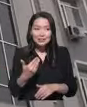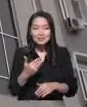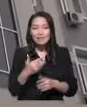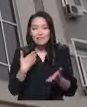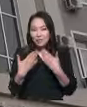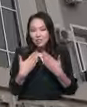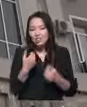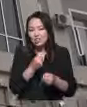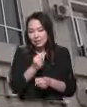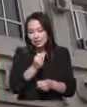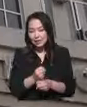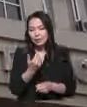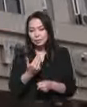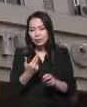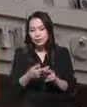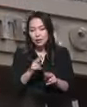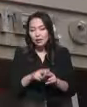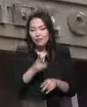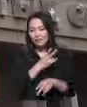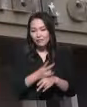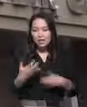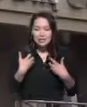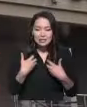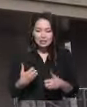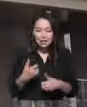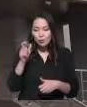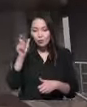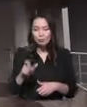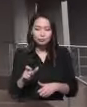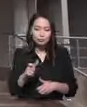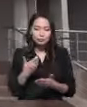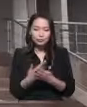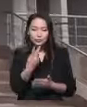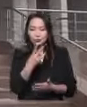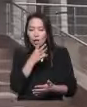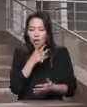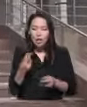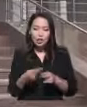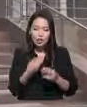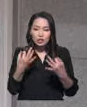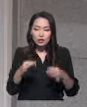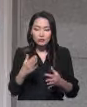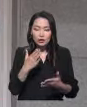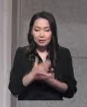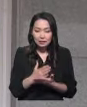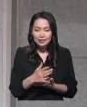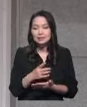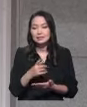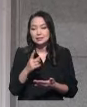Ведь за причинение среднего вреда здоровью насильнику грозит срок до 2 лет лишения свободы. За тяжкий